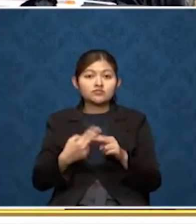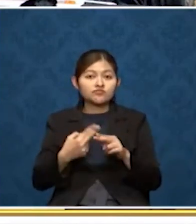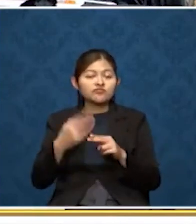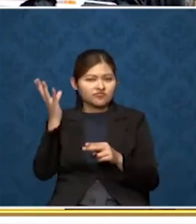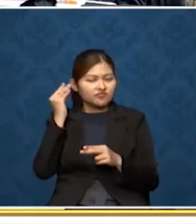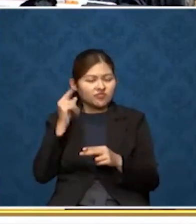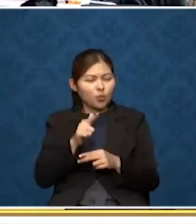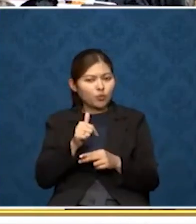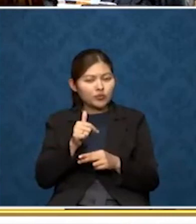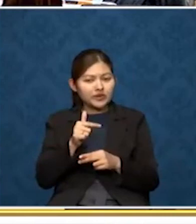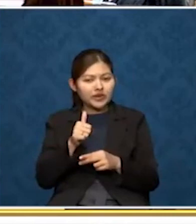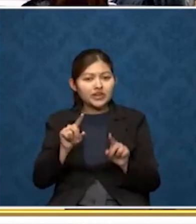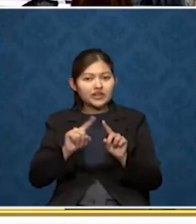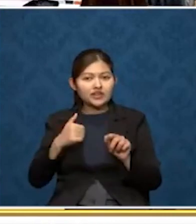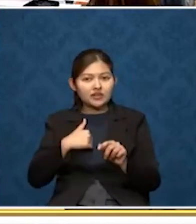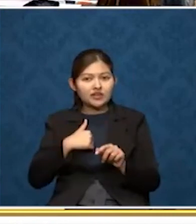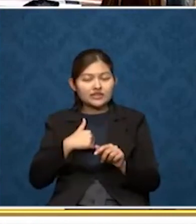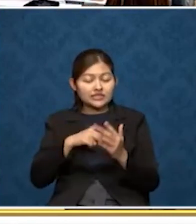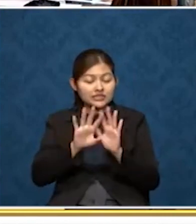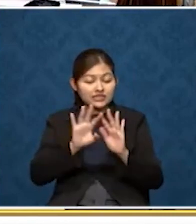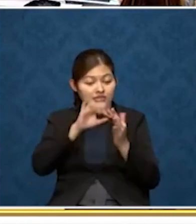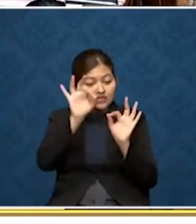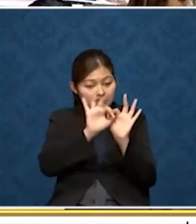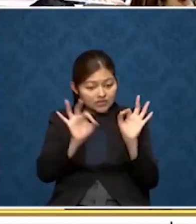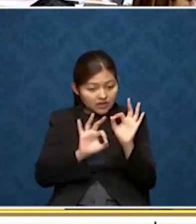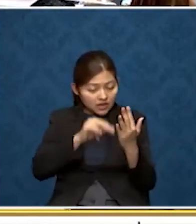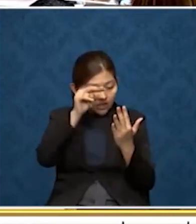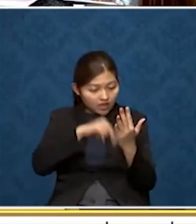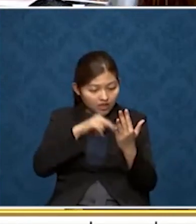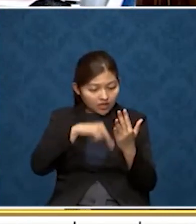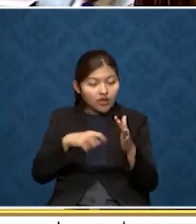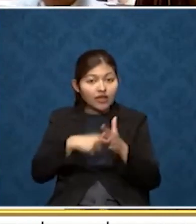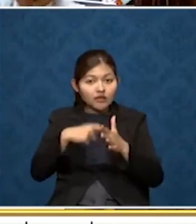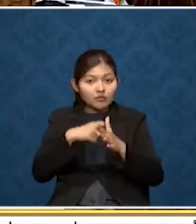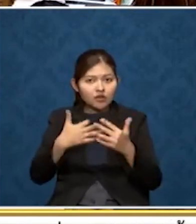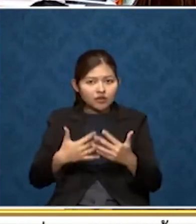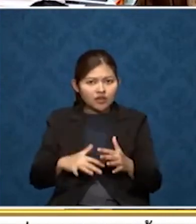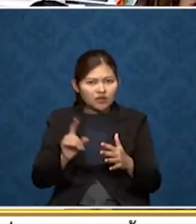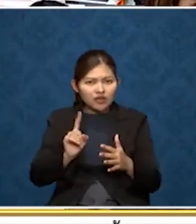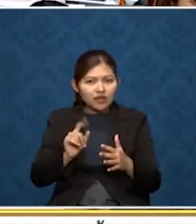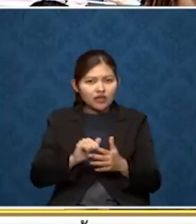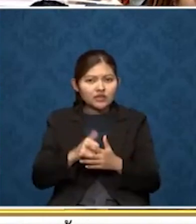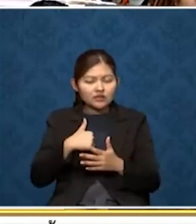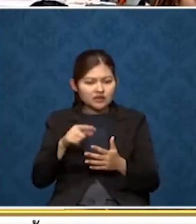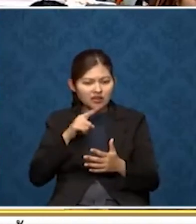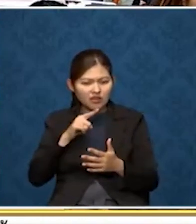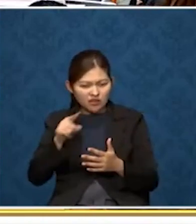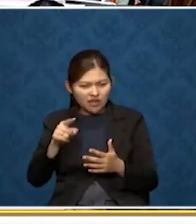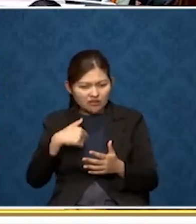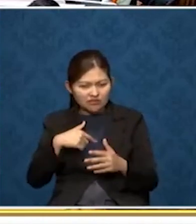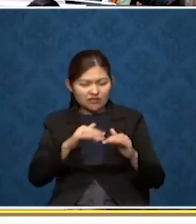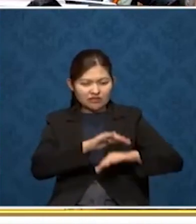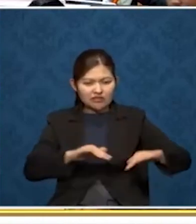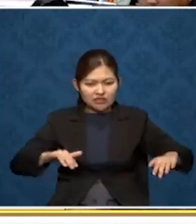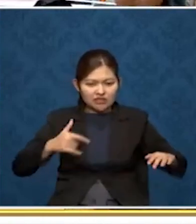ดีนะคะแต่เมื่อดิฉันเปิดดูเนื้อหาเหตุผลด้านในนี้แล้วกลับกลายเป็นการกล่าวหาเยาวชน